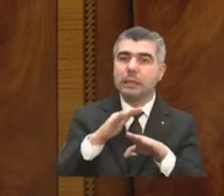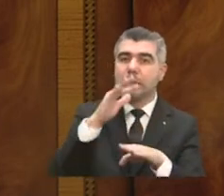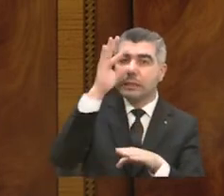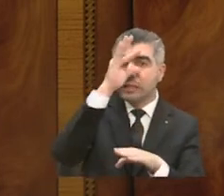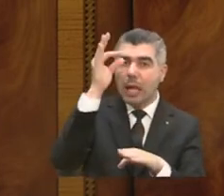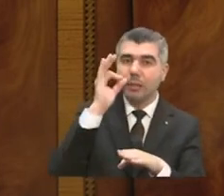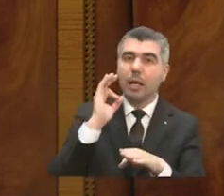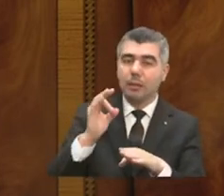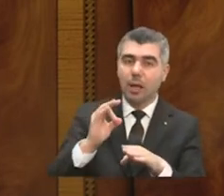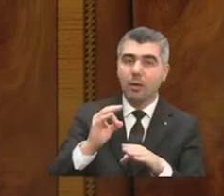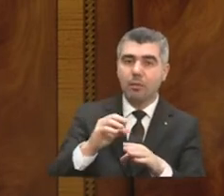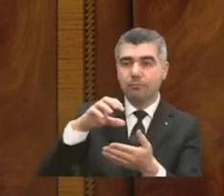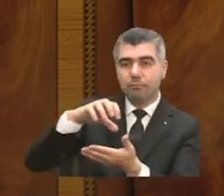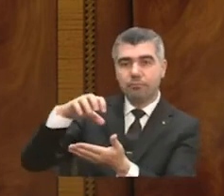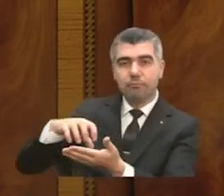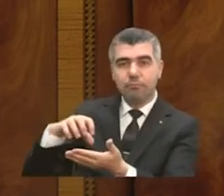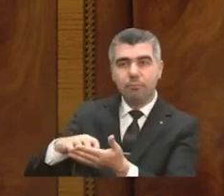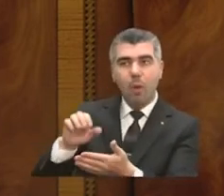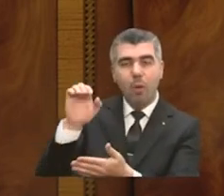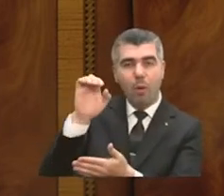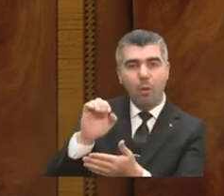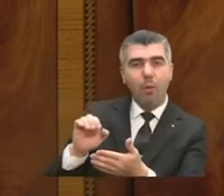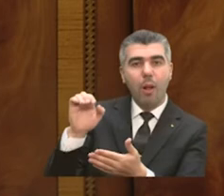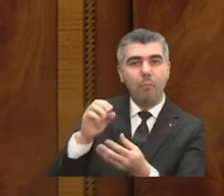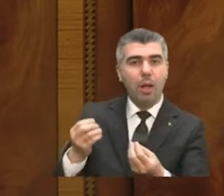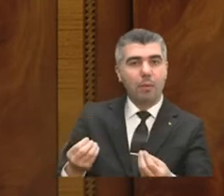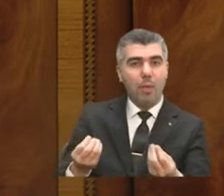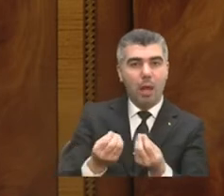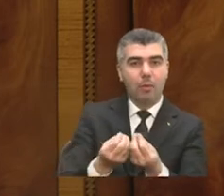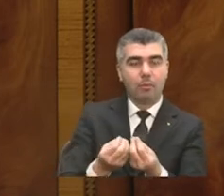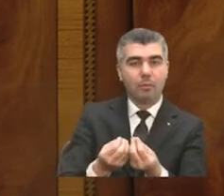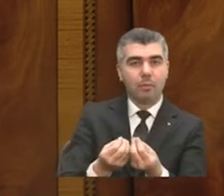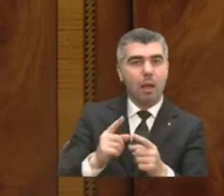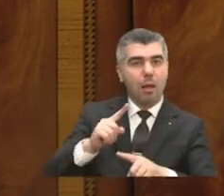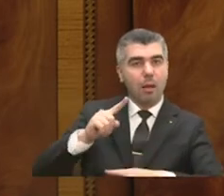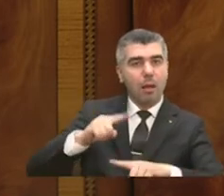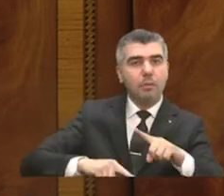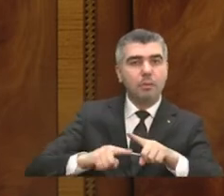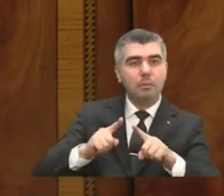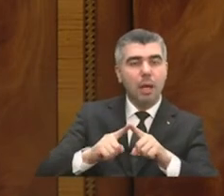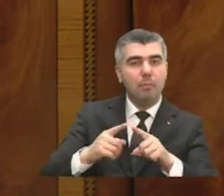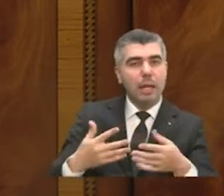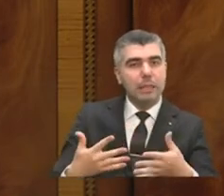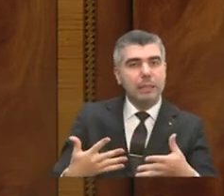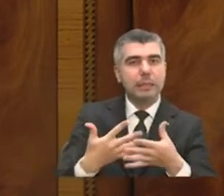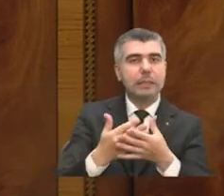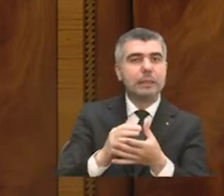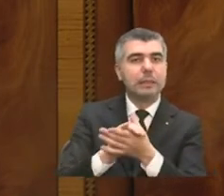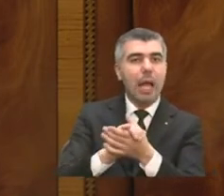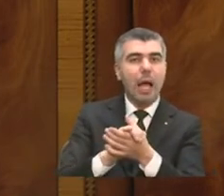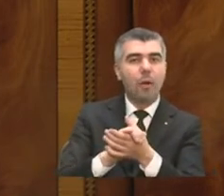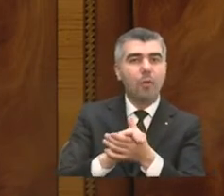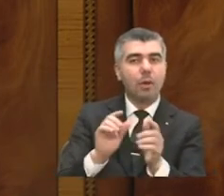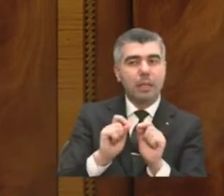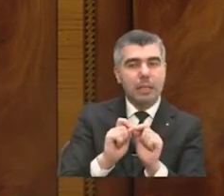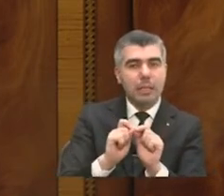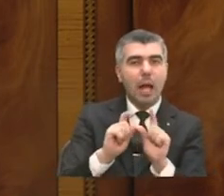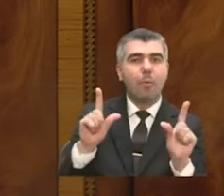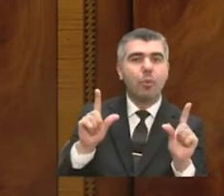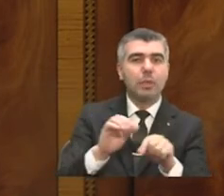renforce justement cette nature politique avec certains partis et